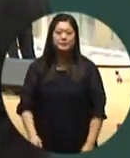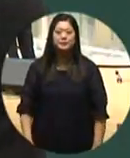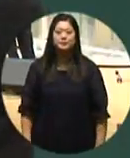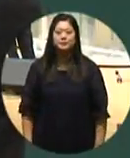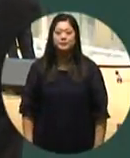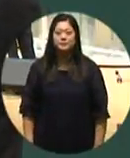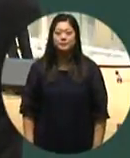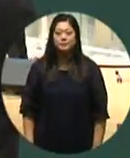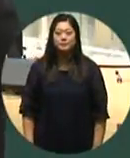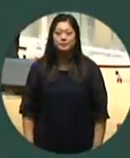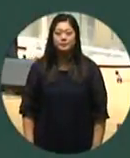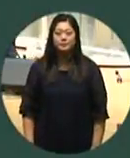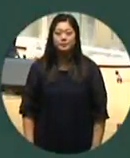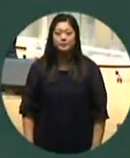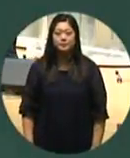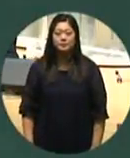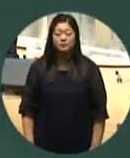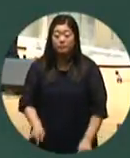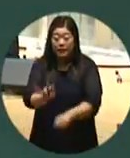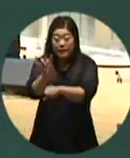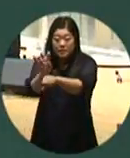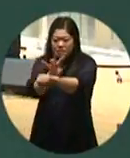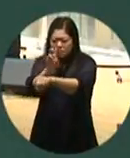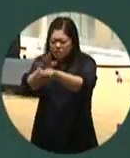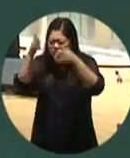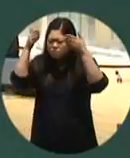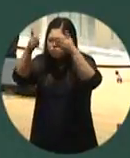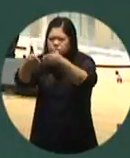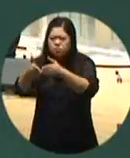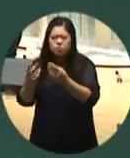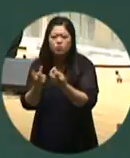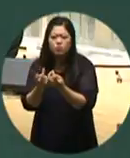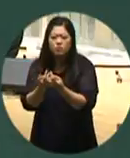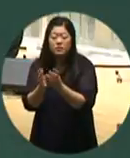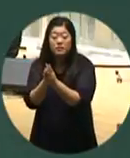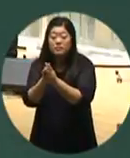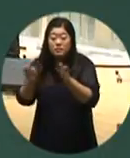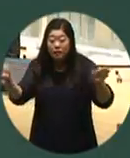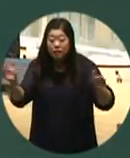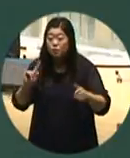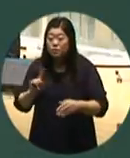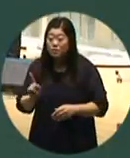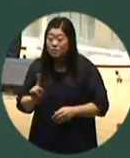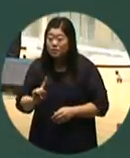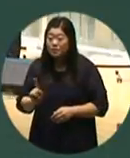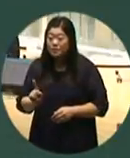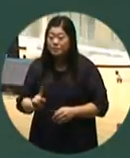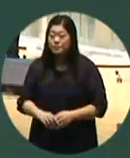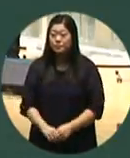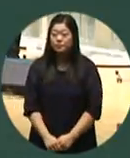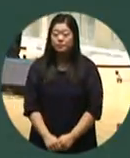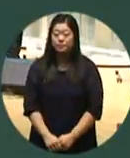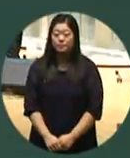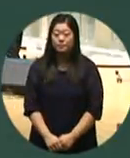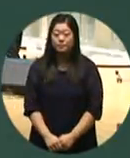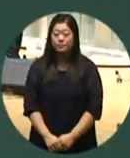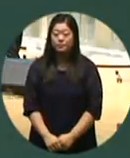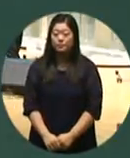자, 24 올인 시작이 뭐였습니까? Well, what is the beginning of 24 hours all in? 답은 간단합니다. It's a very simple answer.